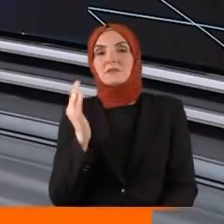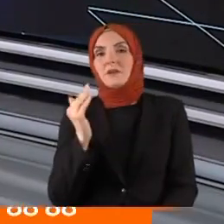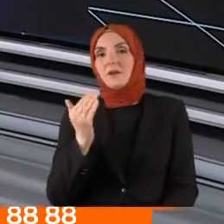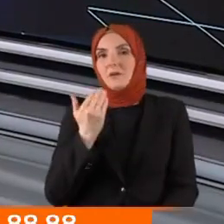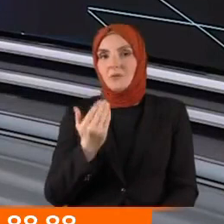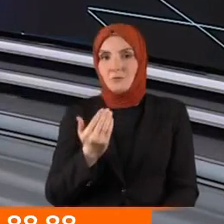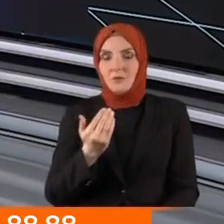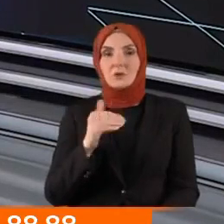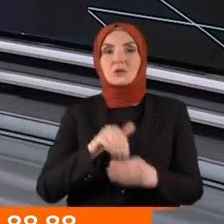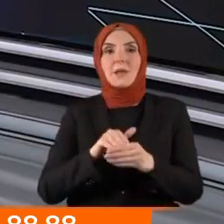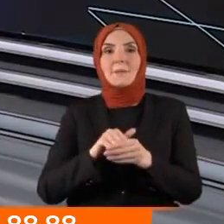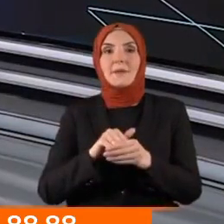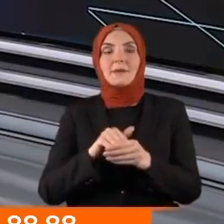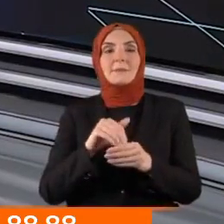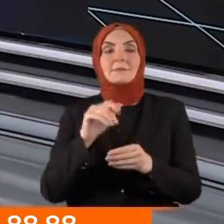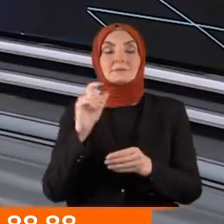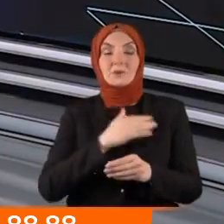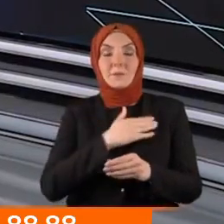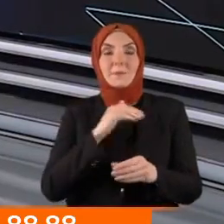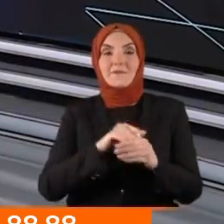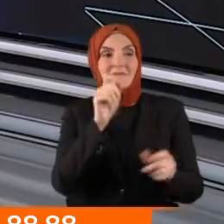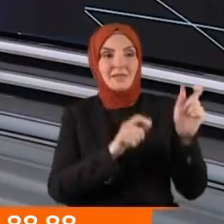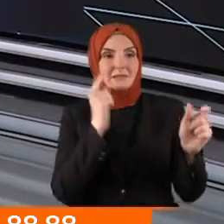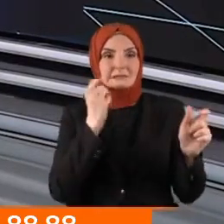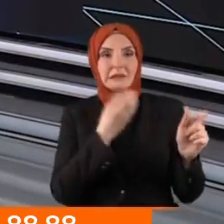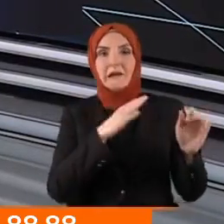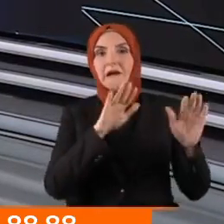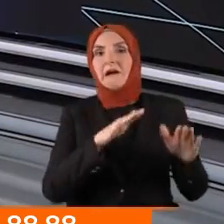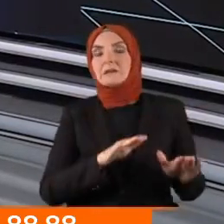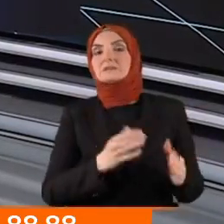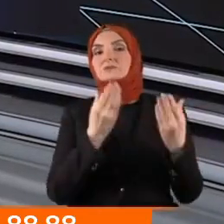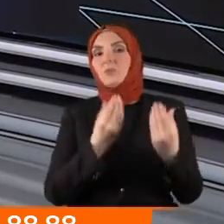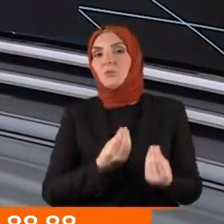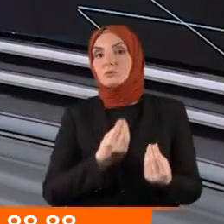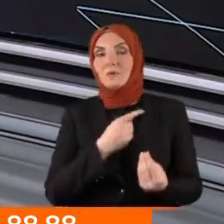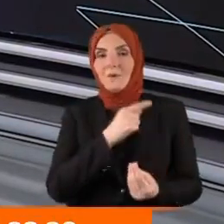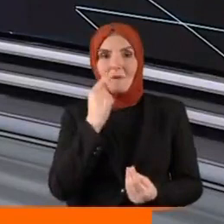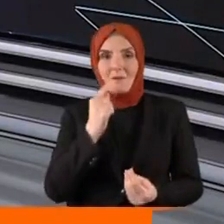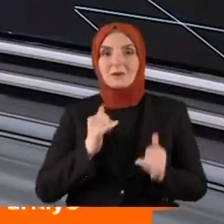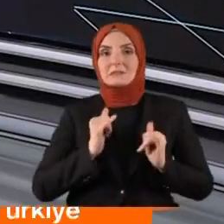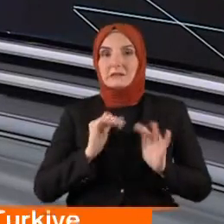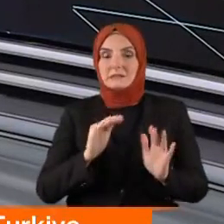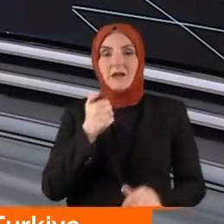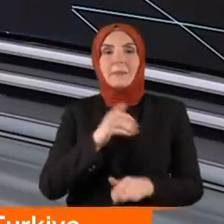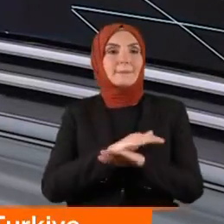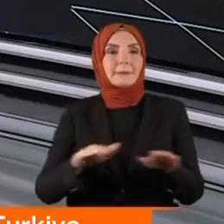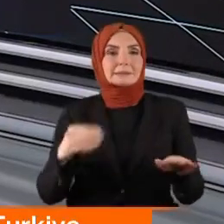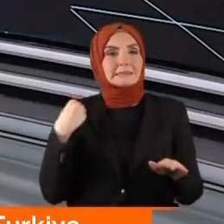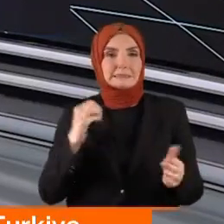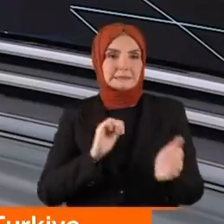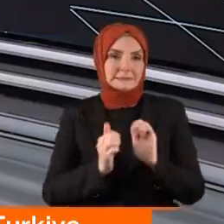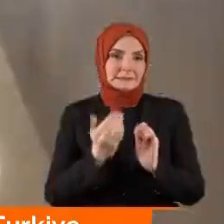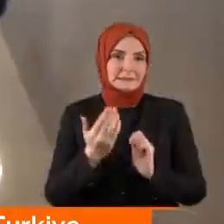meclise girmesine neden olacak. Doğal olarak partiler bu tavizden de rahatsızlar. İşte altılı masayı bekleyen yeni kriz.